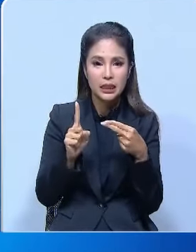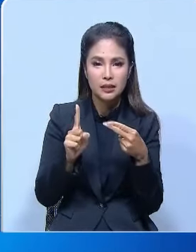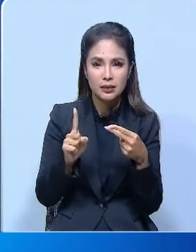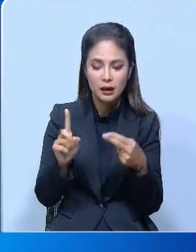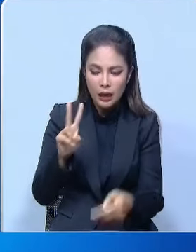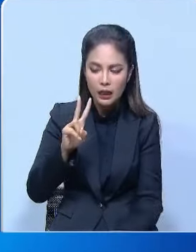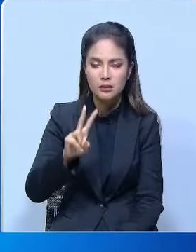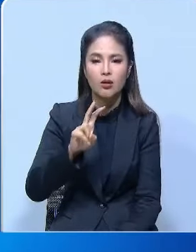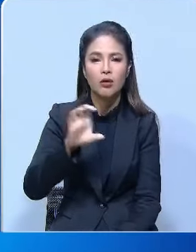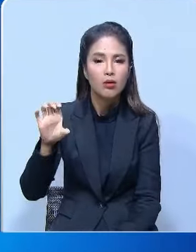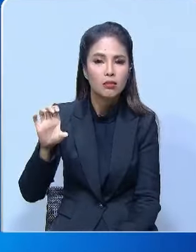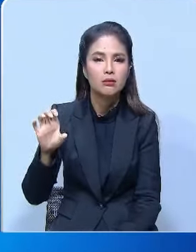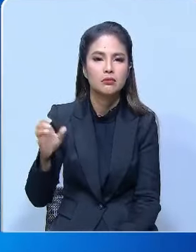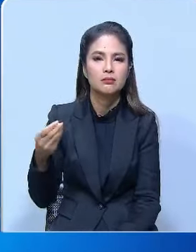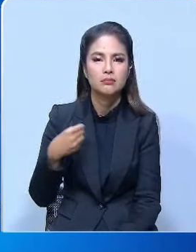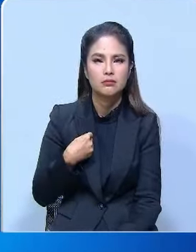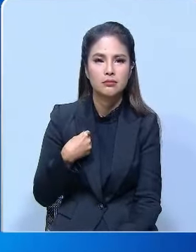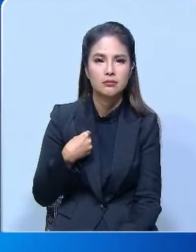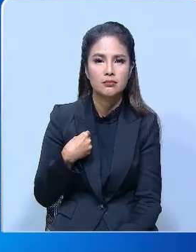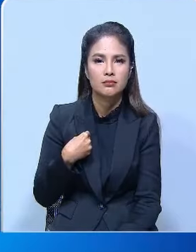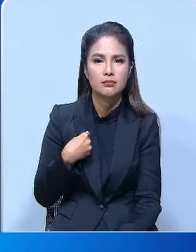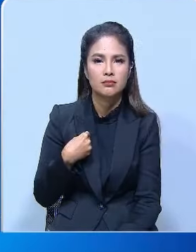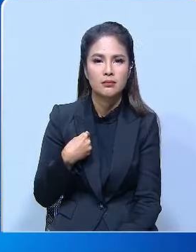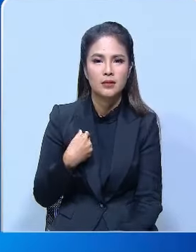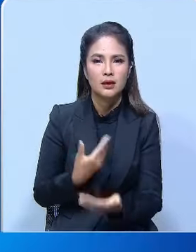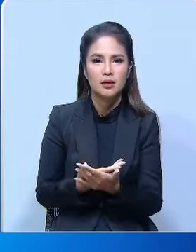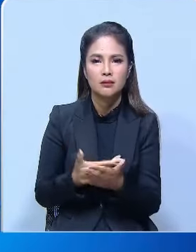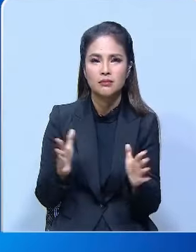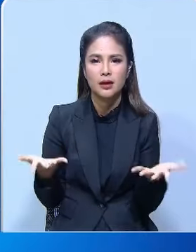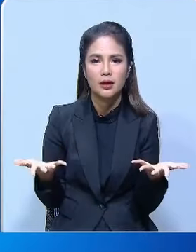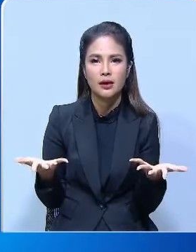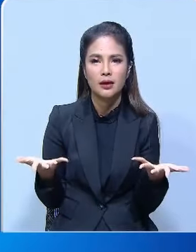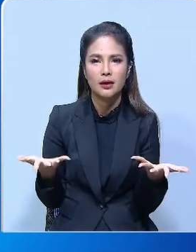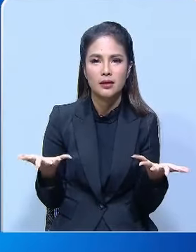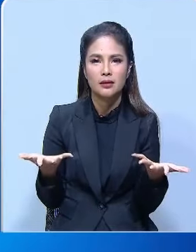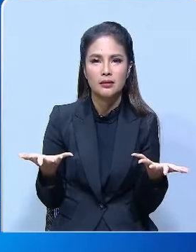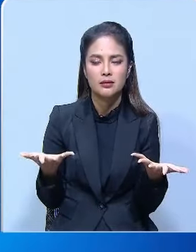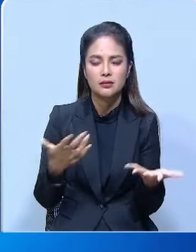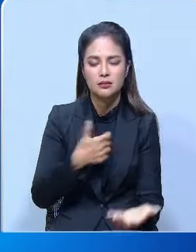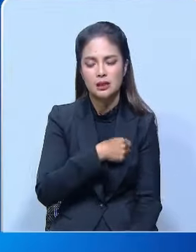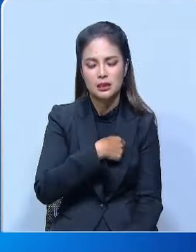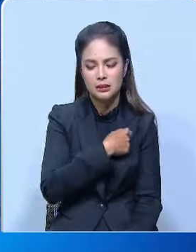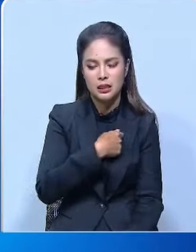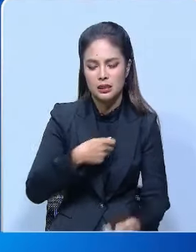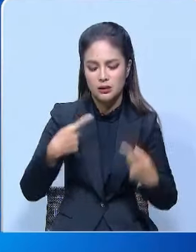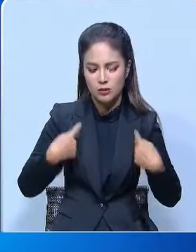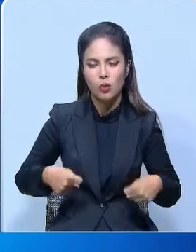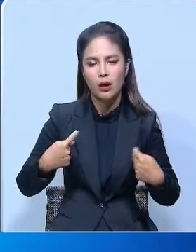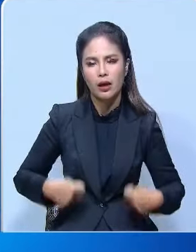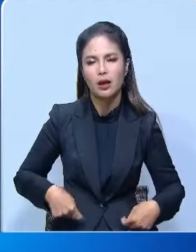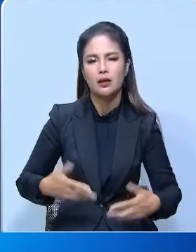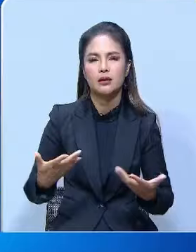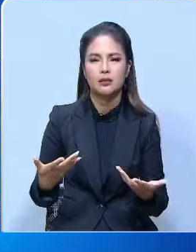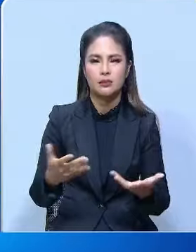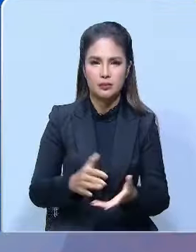200เหมือนที่บอกเรื่องนี้เนี่ยคือเงินก็ไม่ได้อย่างที่ตั้งใจแถมต้องมาเจ็บใจเสียตัวอีกนะคะน้องจุ้ยทีมข่าว